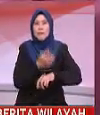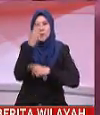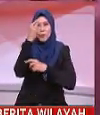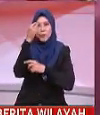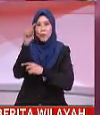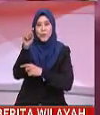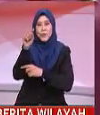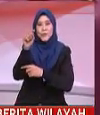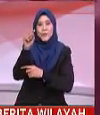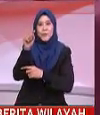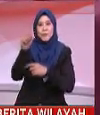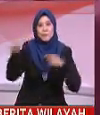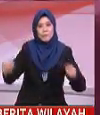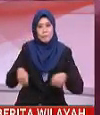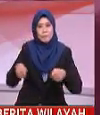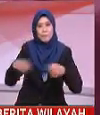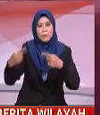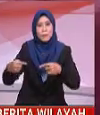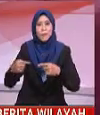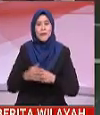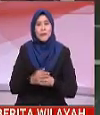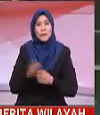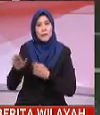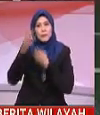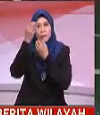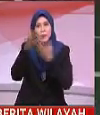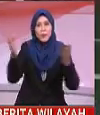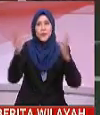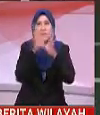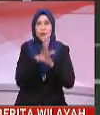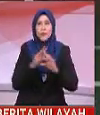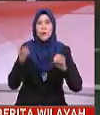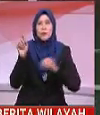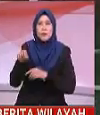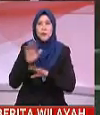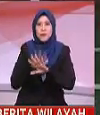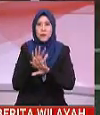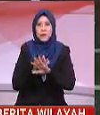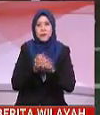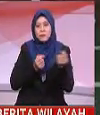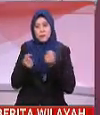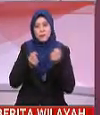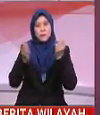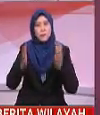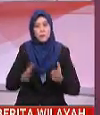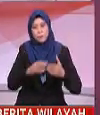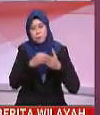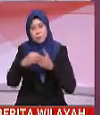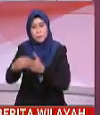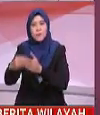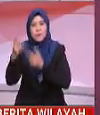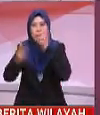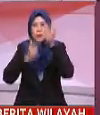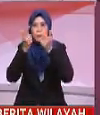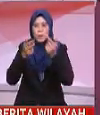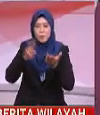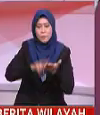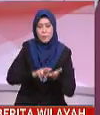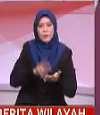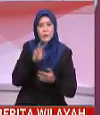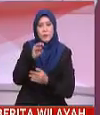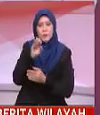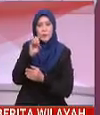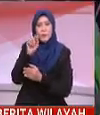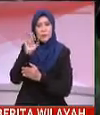Dalam perkembangan lain, Datuk Sri Nancy memberitahu Sarawak memerlukan lebih ramai pemandu pelancong berdaftar dengan MOTEC bagi menampung